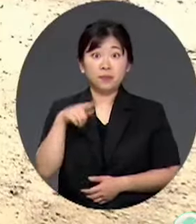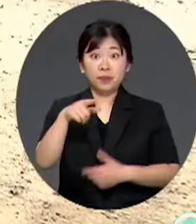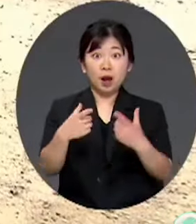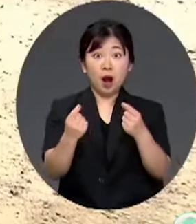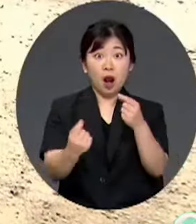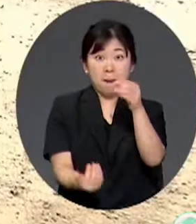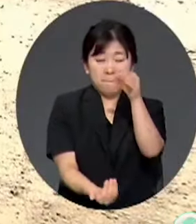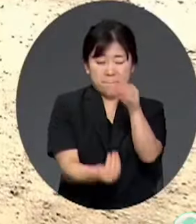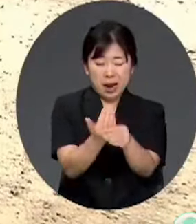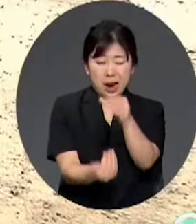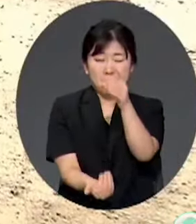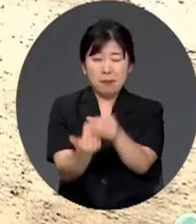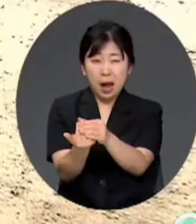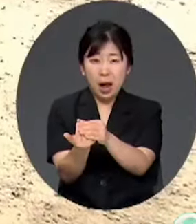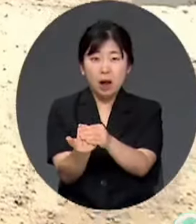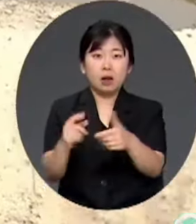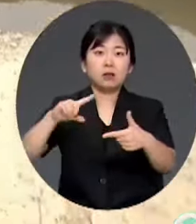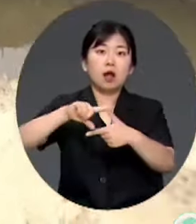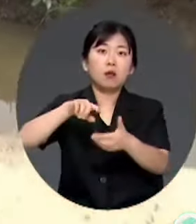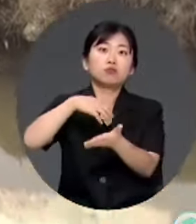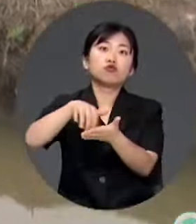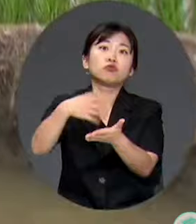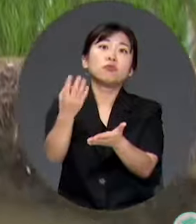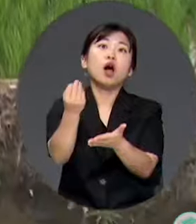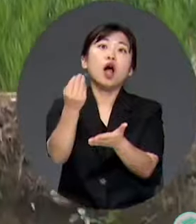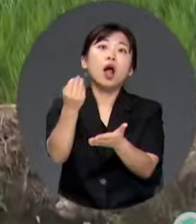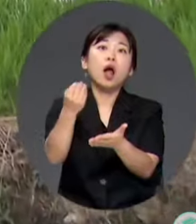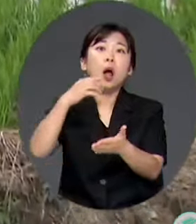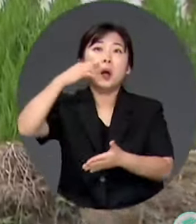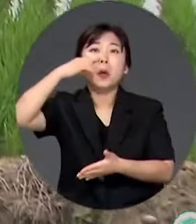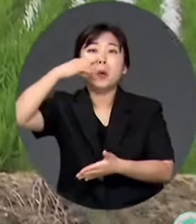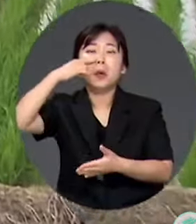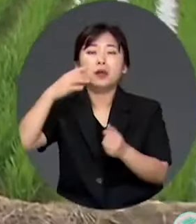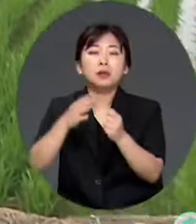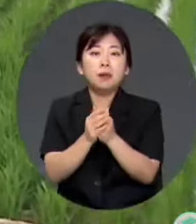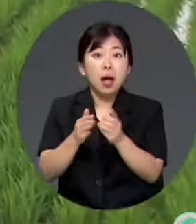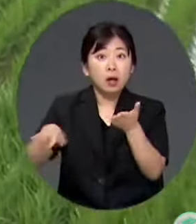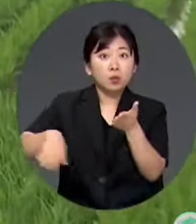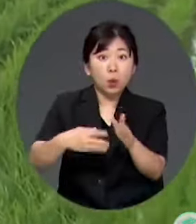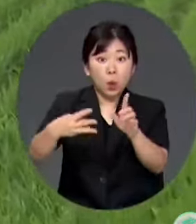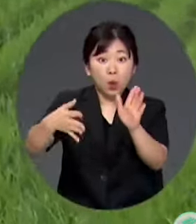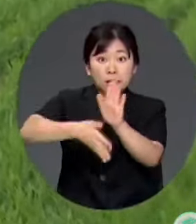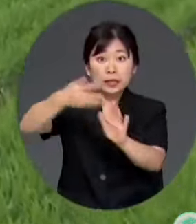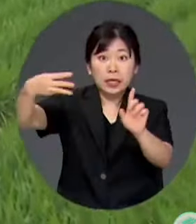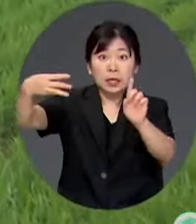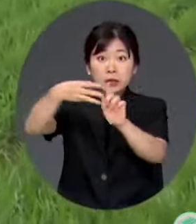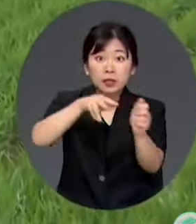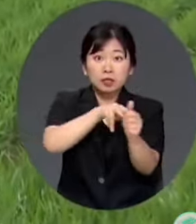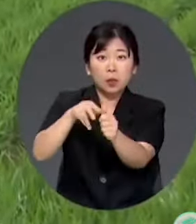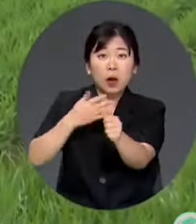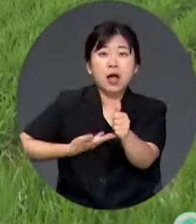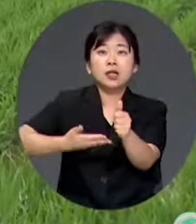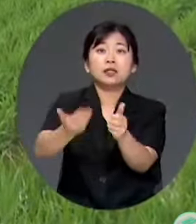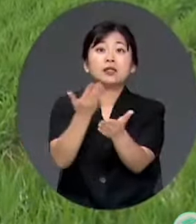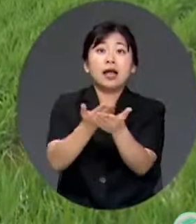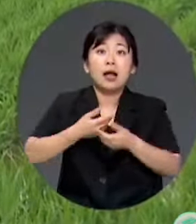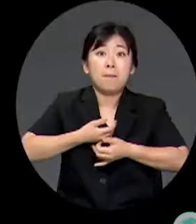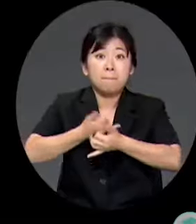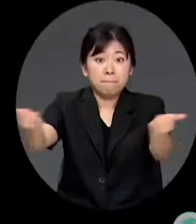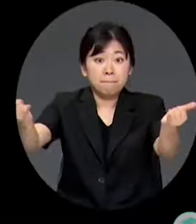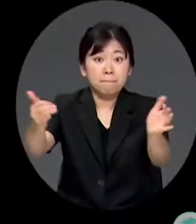사고 경남에서 몇 건이 있었을까요 MBC 경남이 직접 돈의 18개 시군에 정보공개 청구를